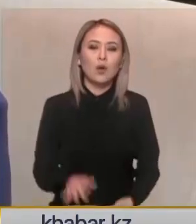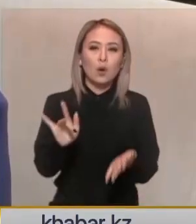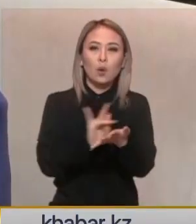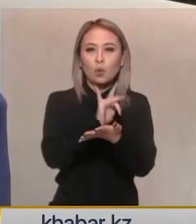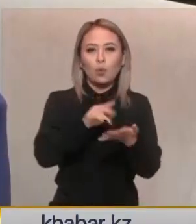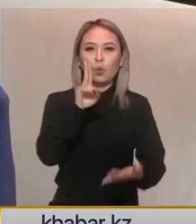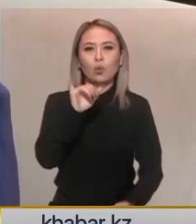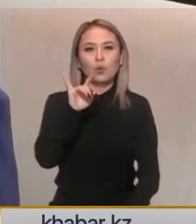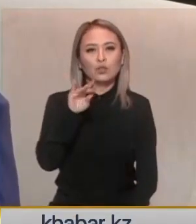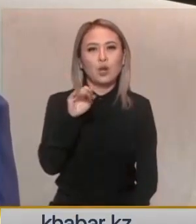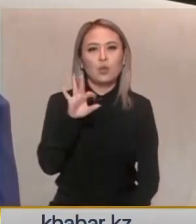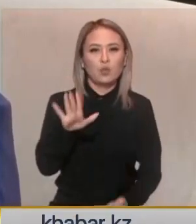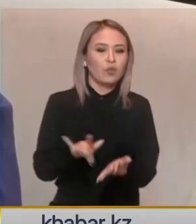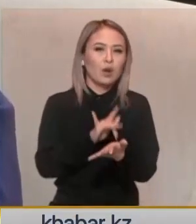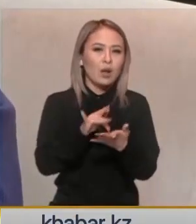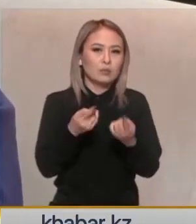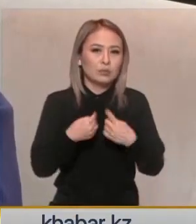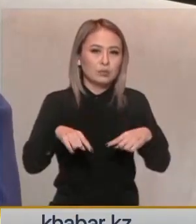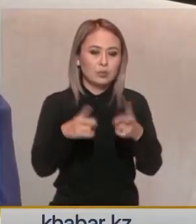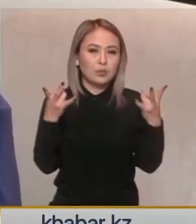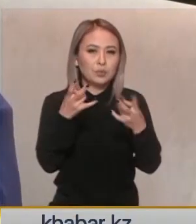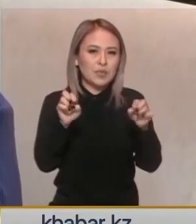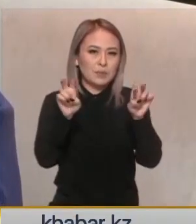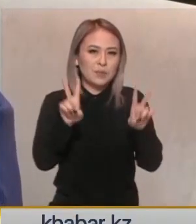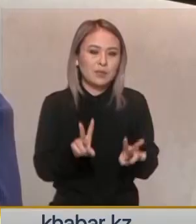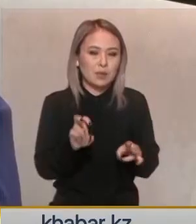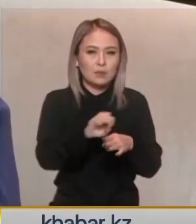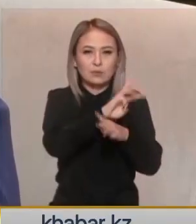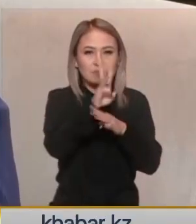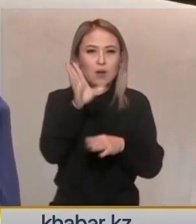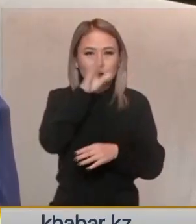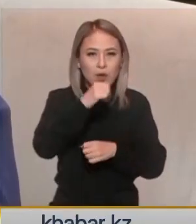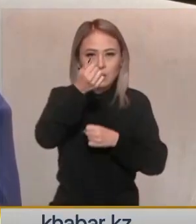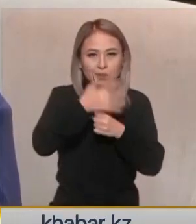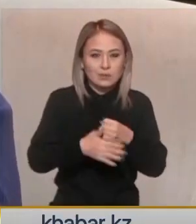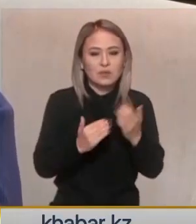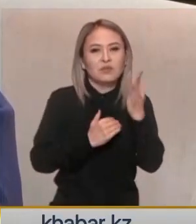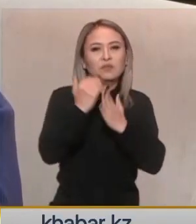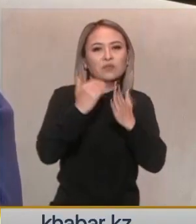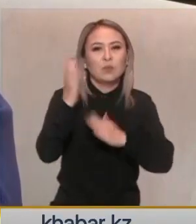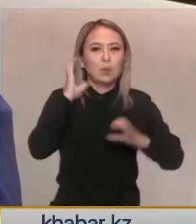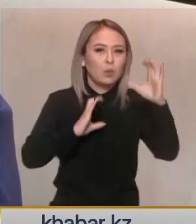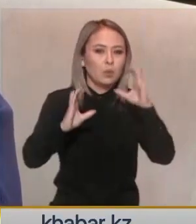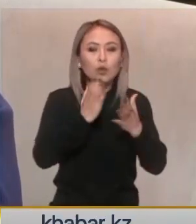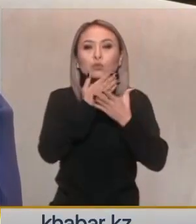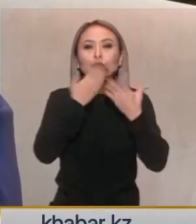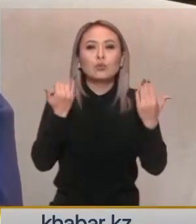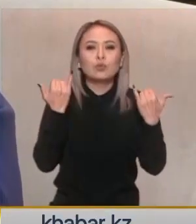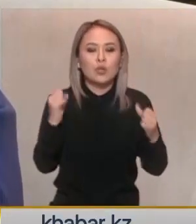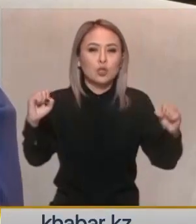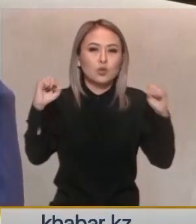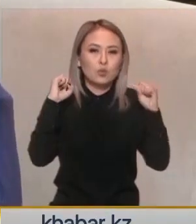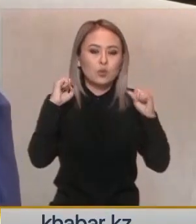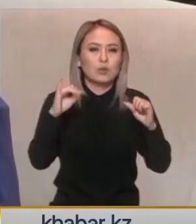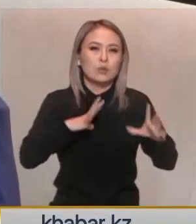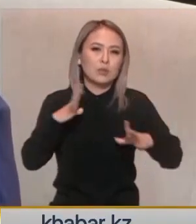Қазір Курчатов қаласында сол ұйымдарды қажетті кадрлармен қамтамасыз ете алатын орта және жоғары оқу орындары жоқ. Заманауи спорт,